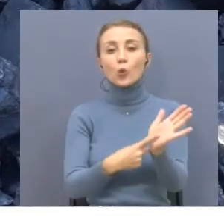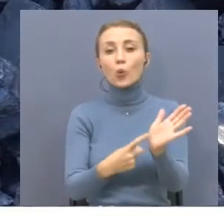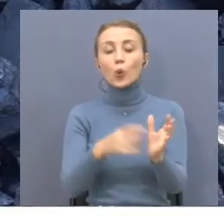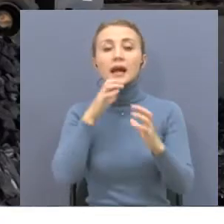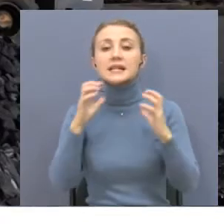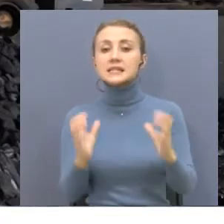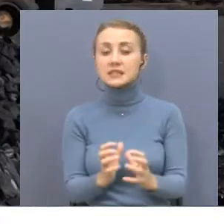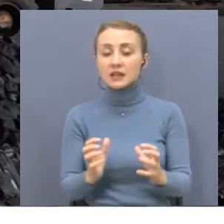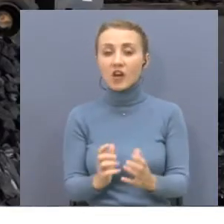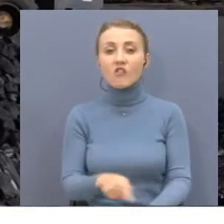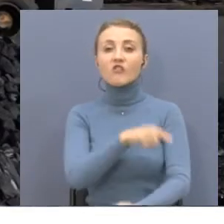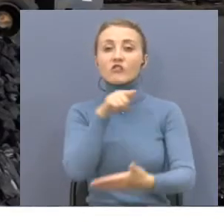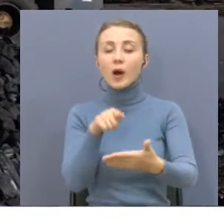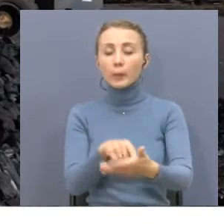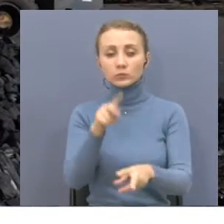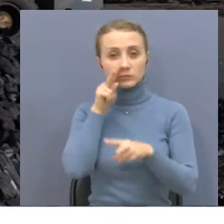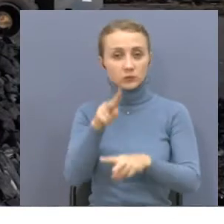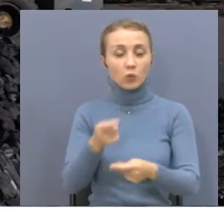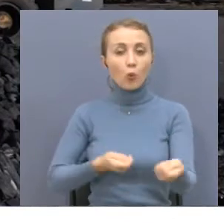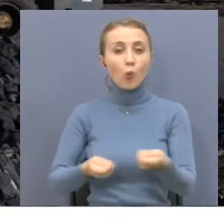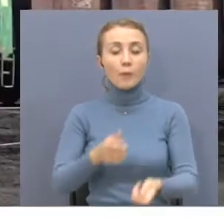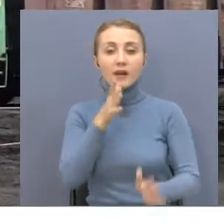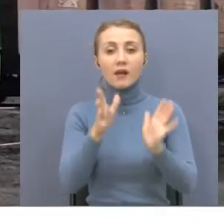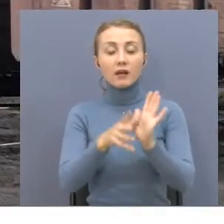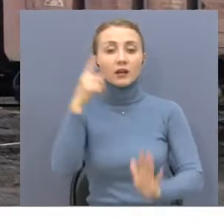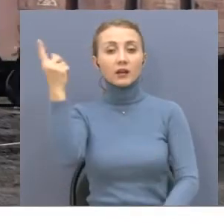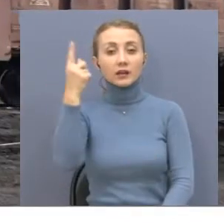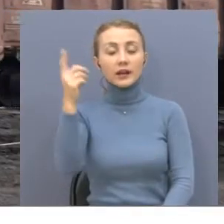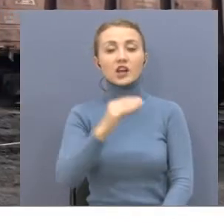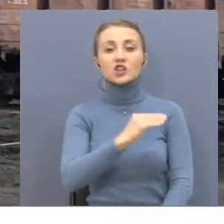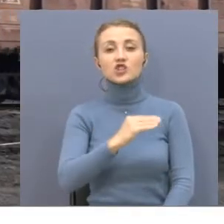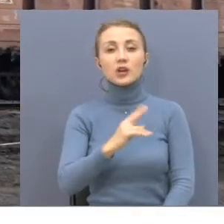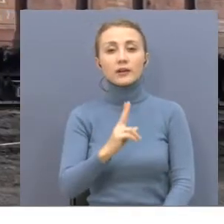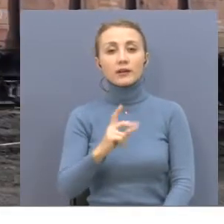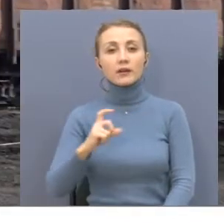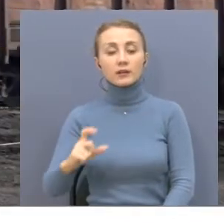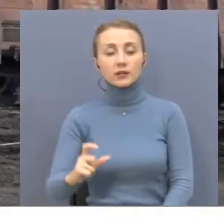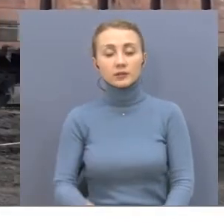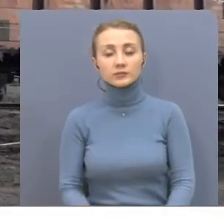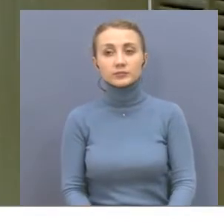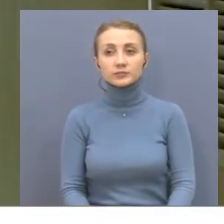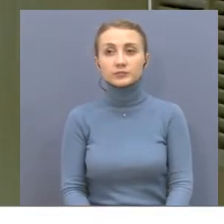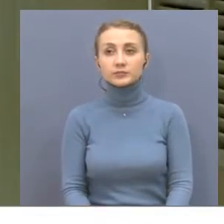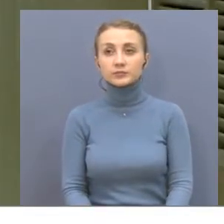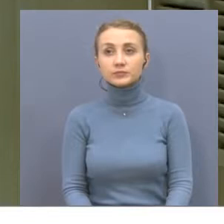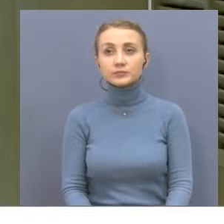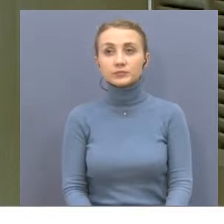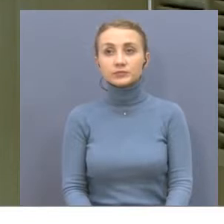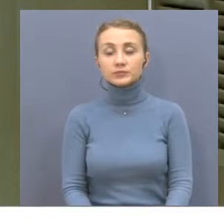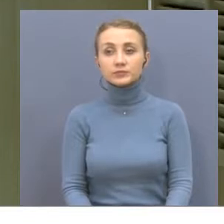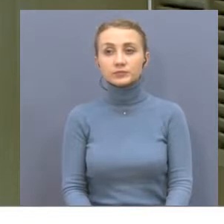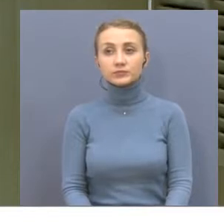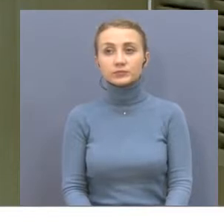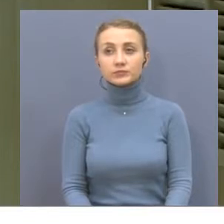мен делдалдар арасында баға тұрақсыздығы орын алуы мүмкін. Бірақ ол да басқарманың бақылауында. Көмірдің орташа